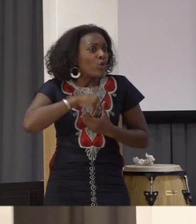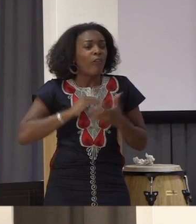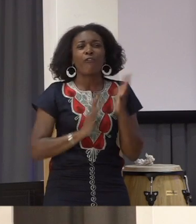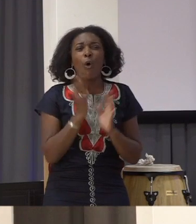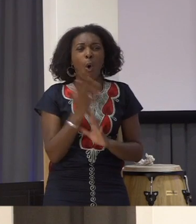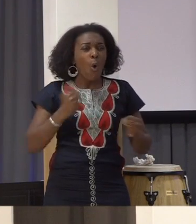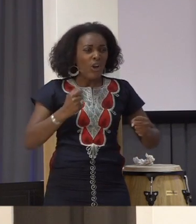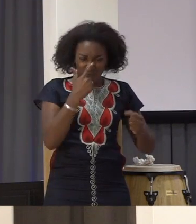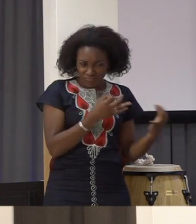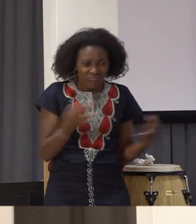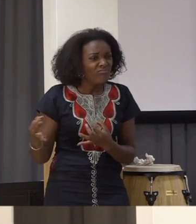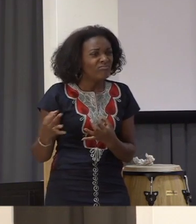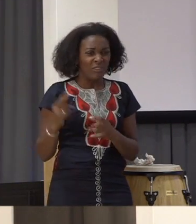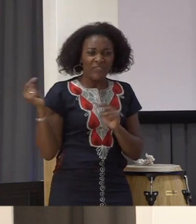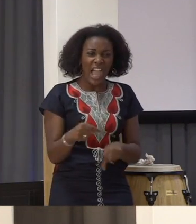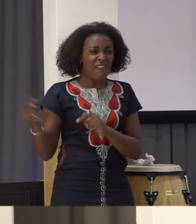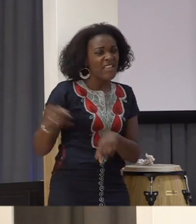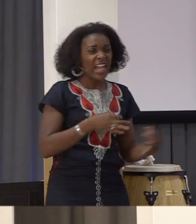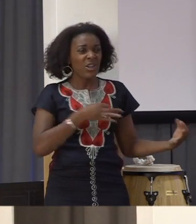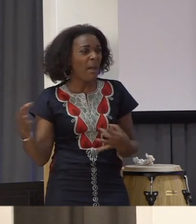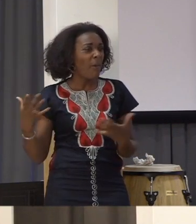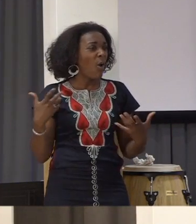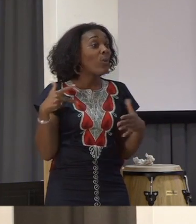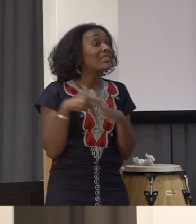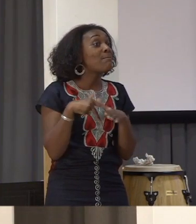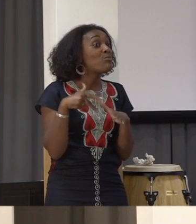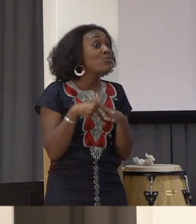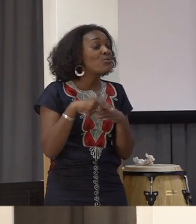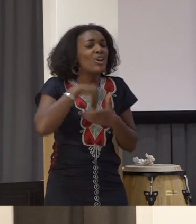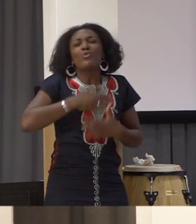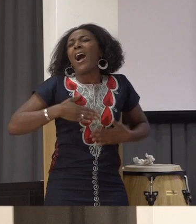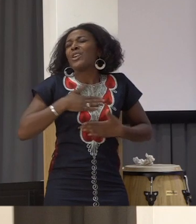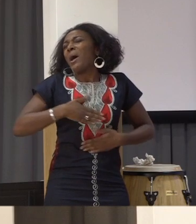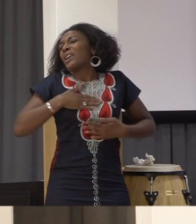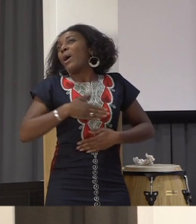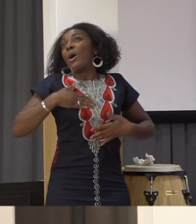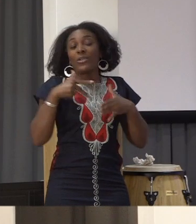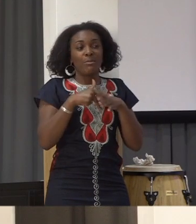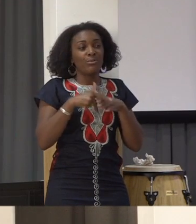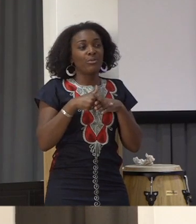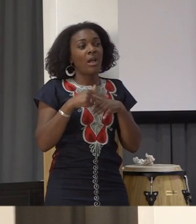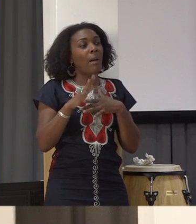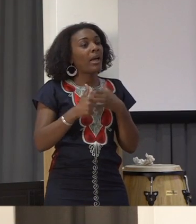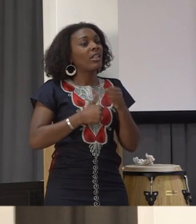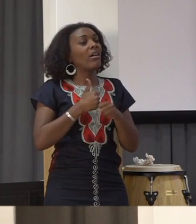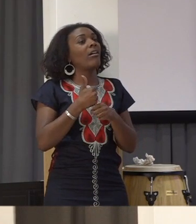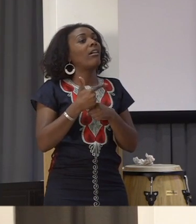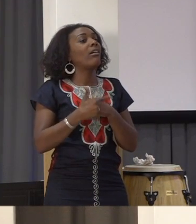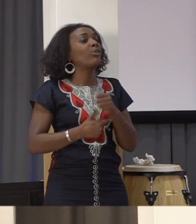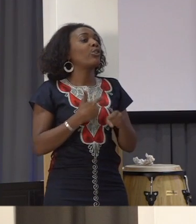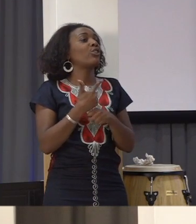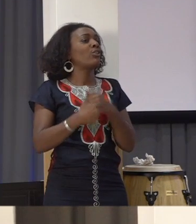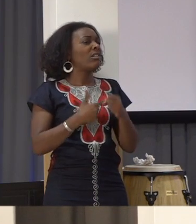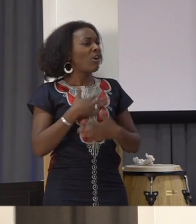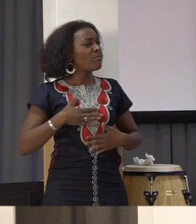cette ferveur, il y avait cette joie, cette allégresse qui était là. Pourtant, au fil des années, c'est comme si que cette